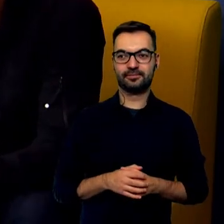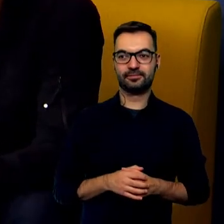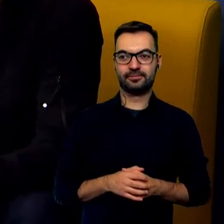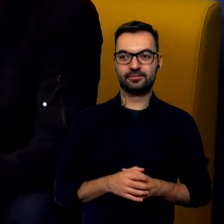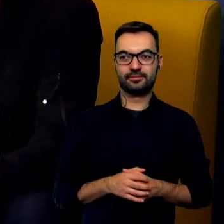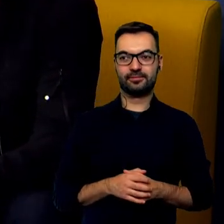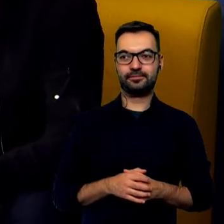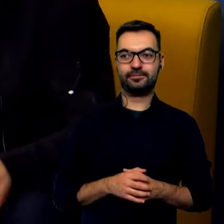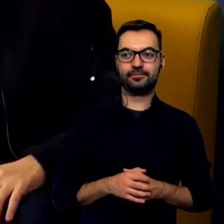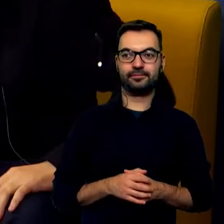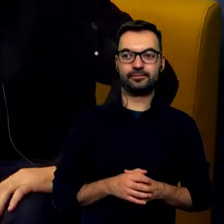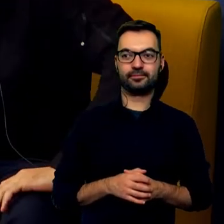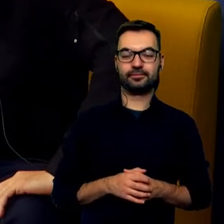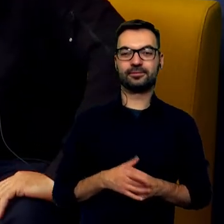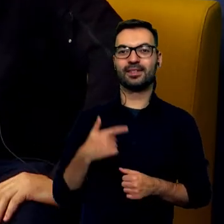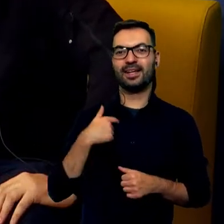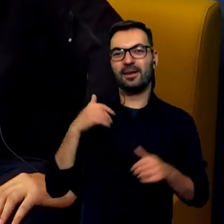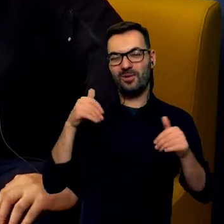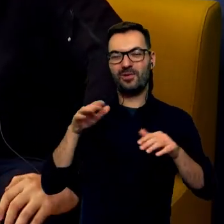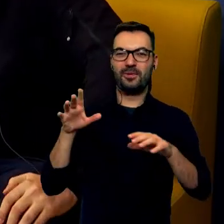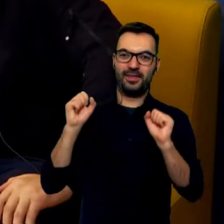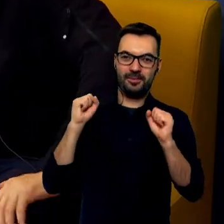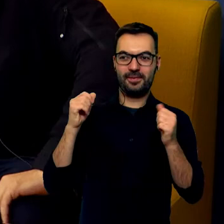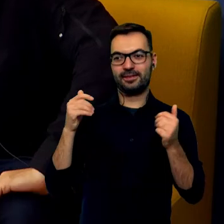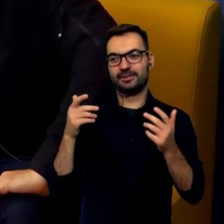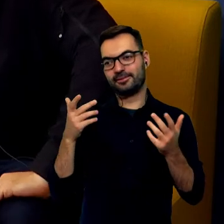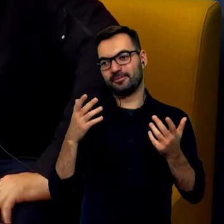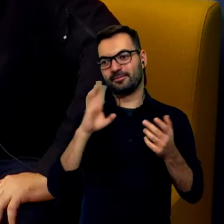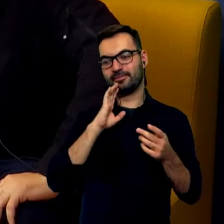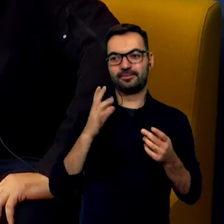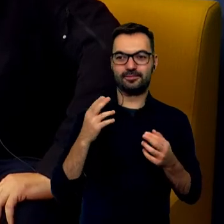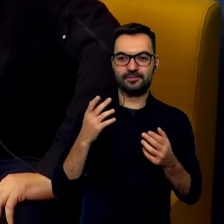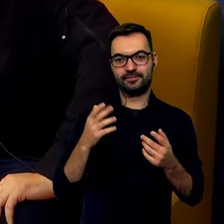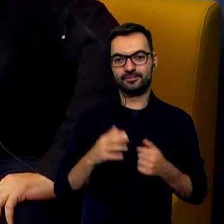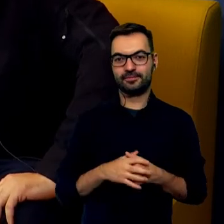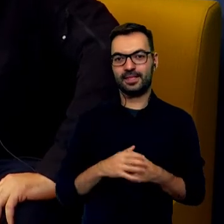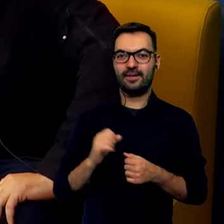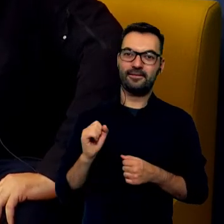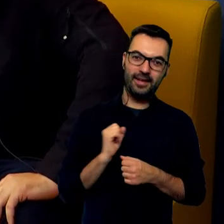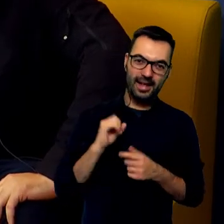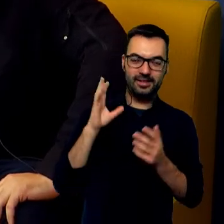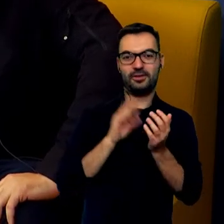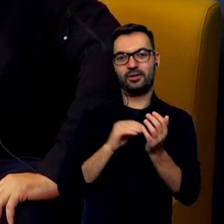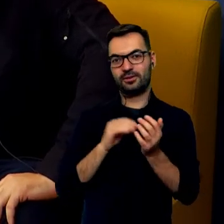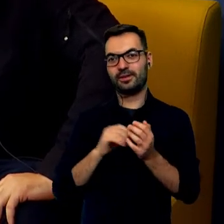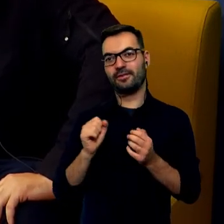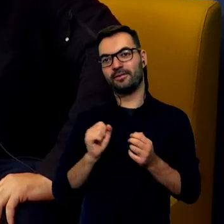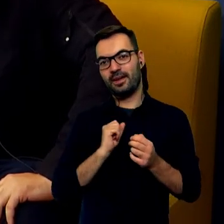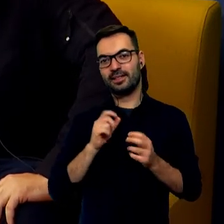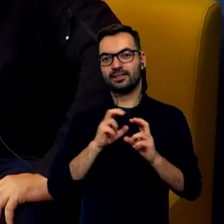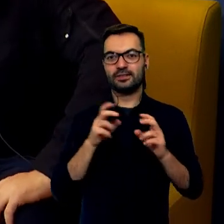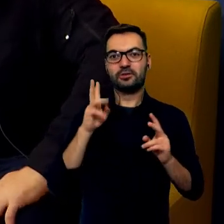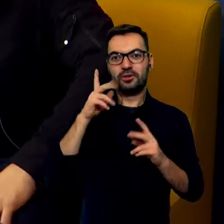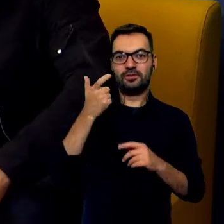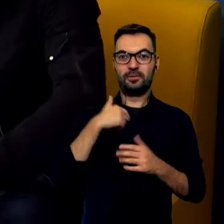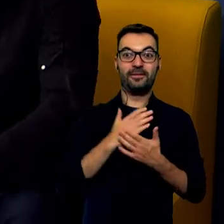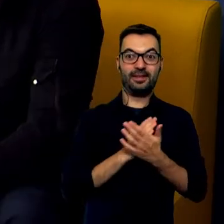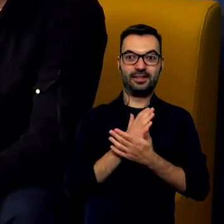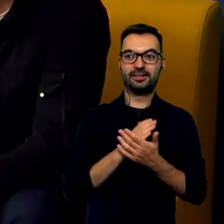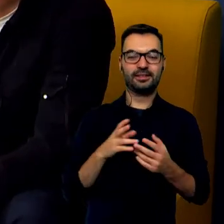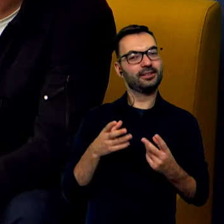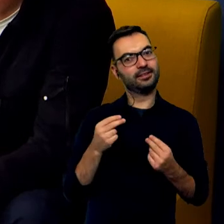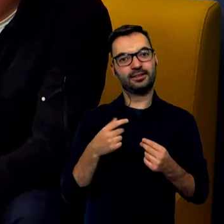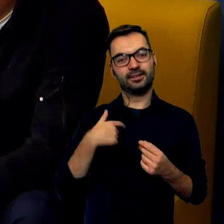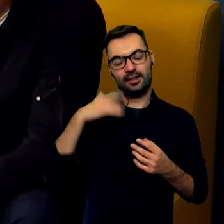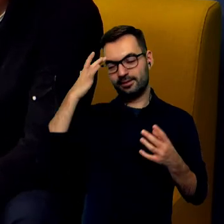I pomimo, że mogłem to odebrać jako powiedzmy fajne doświadczenie, fajny moment, że ktoś we mnie uwierzył,